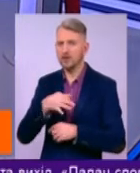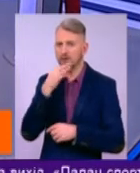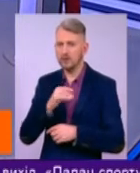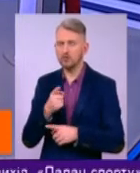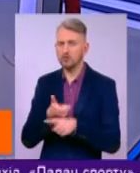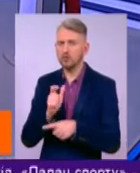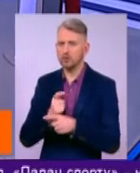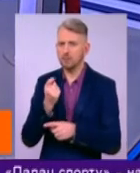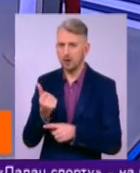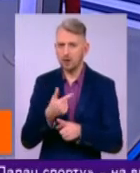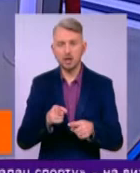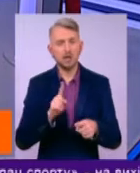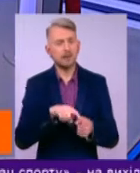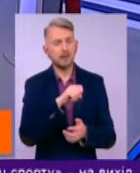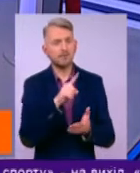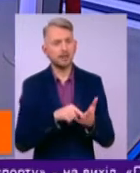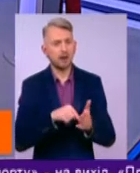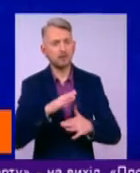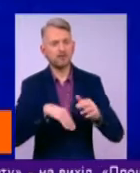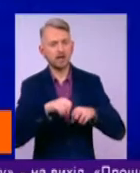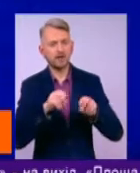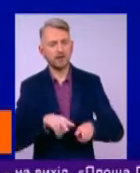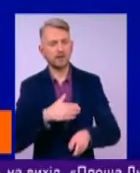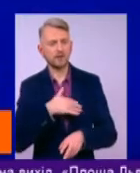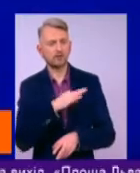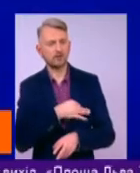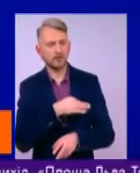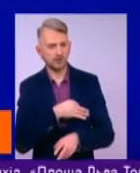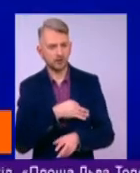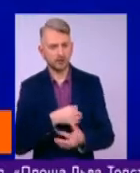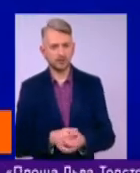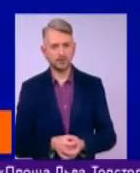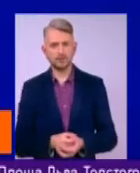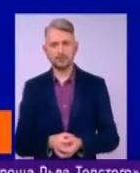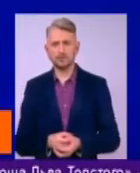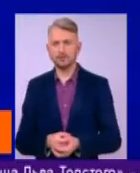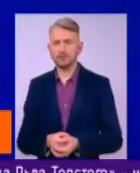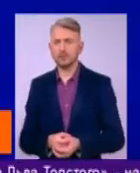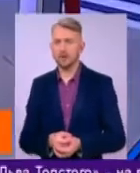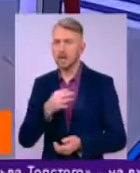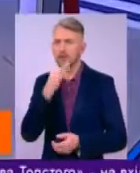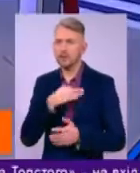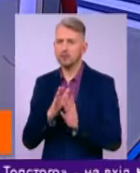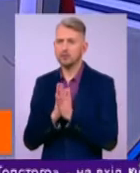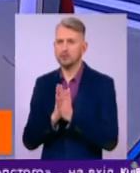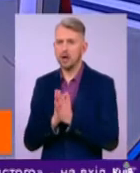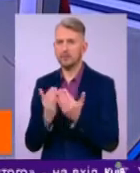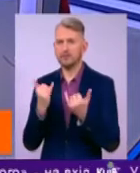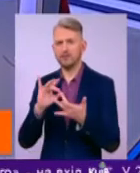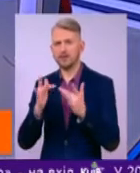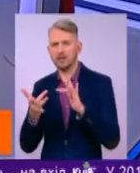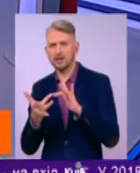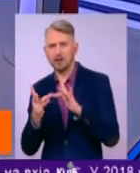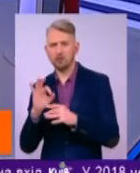дуже мало їх. Це питання кваліфікації наших слідчих правоохоронних органів. Скажіть, будь ласка, зараз от інтернет, соціальні